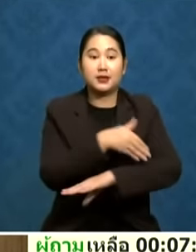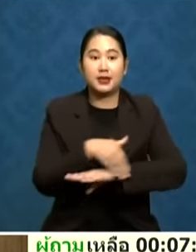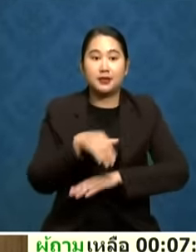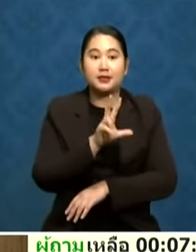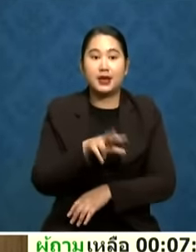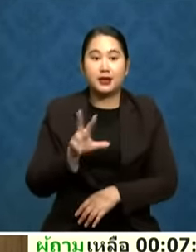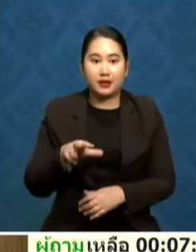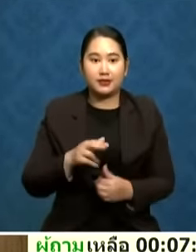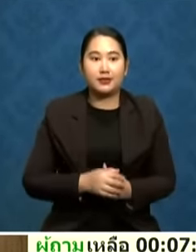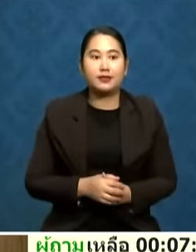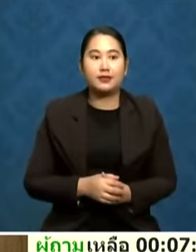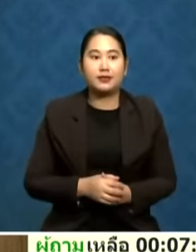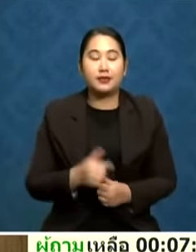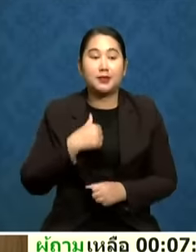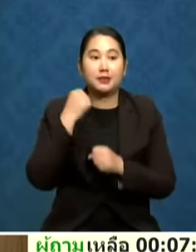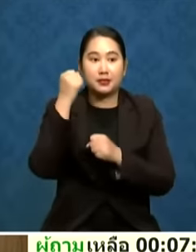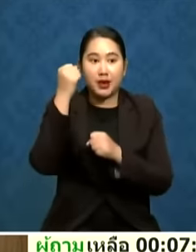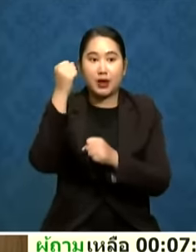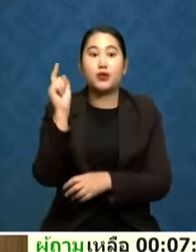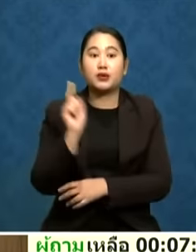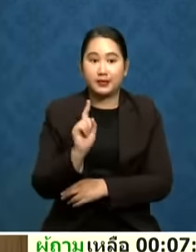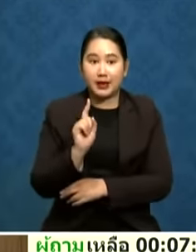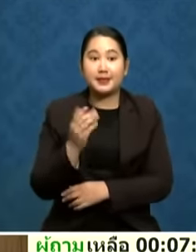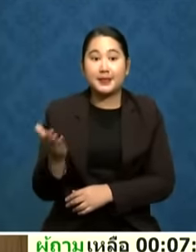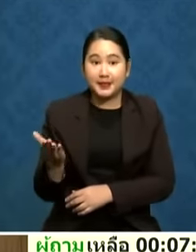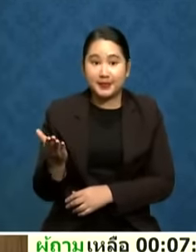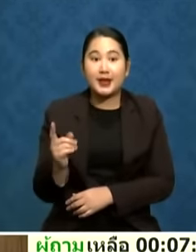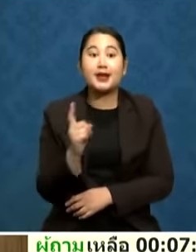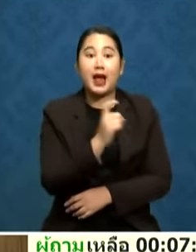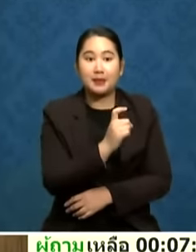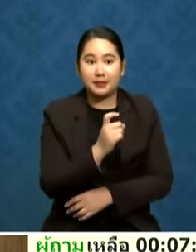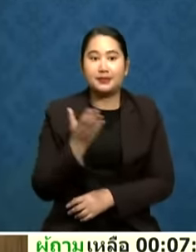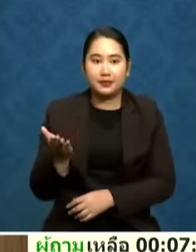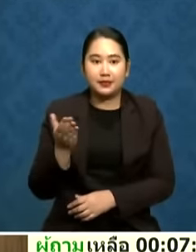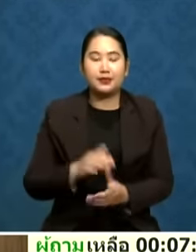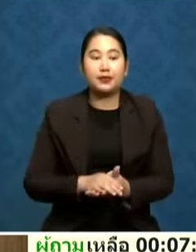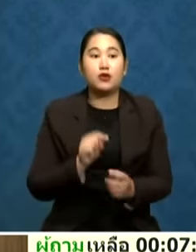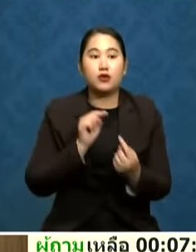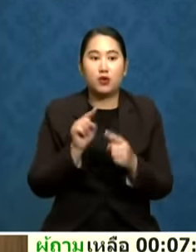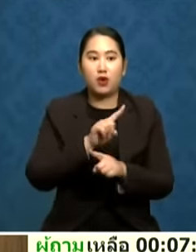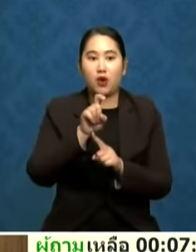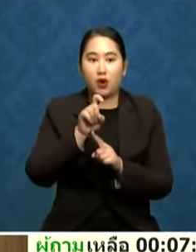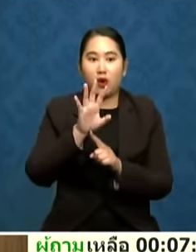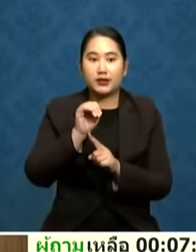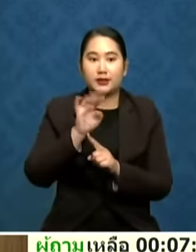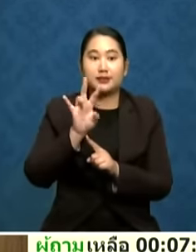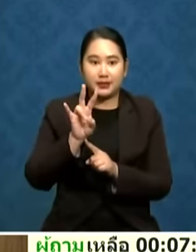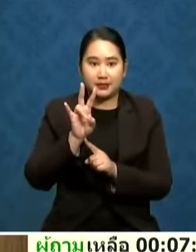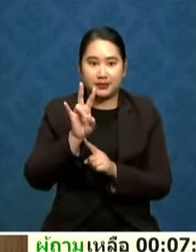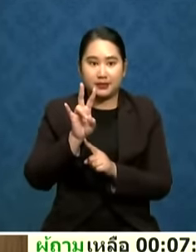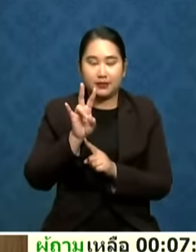เพื่อไทยดิฉันขอประทวงผู้ที่ตั้งกทูถามนะคะในข้อที่ 147